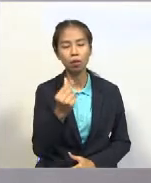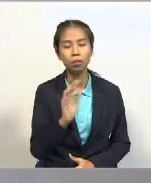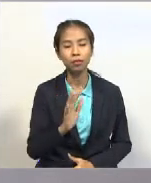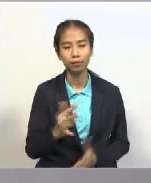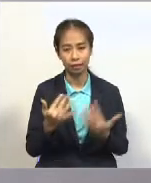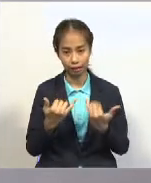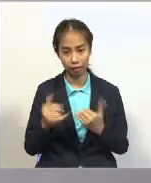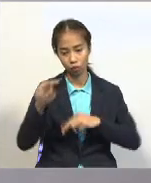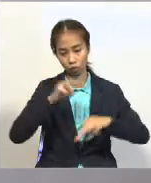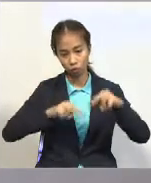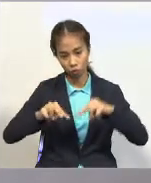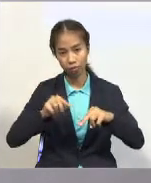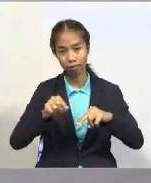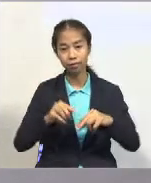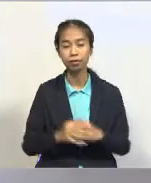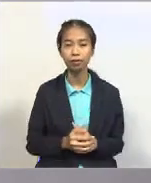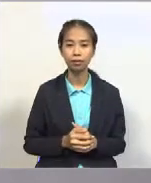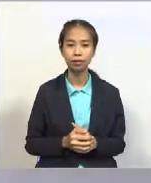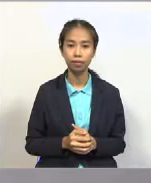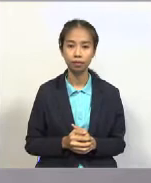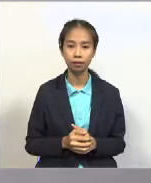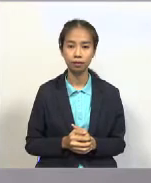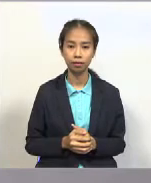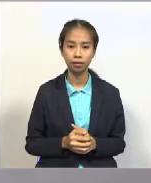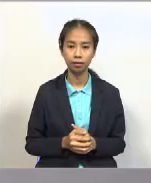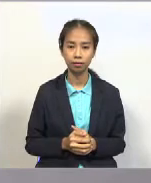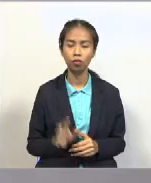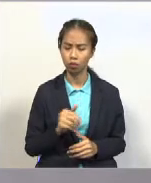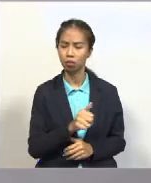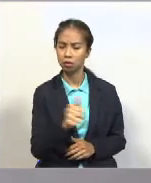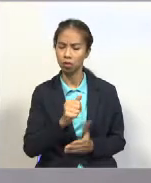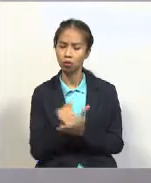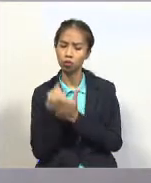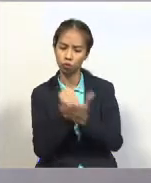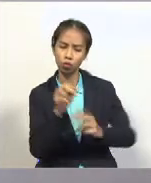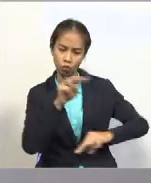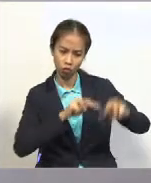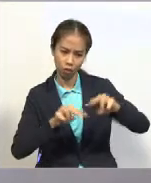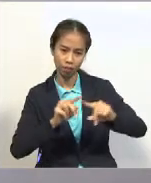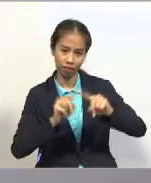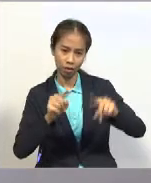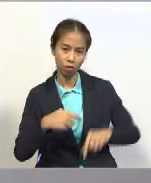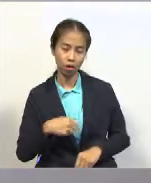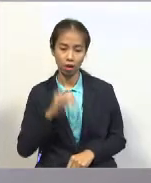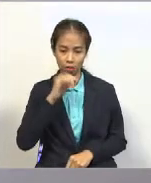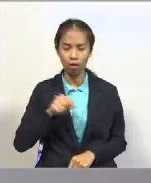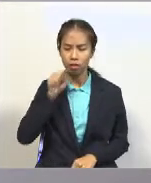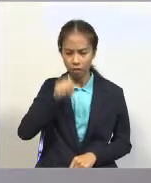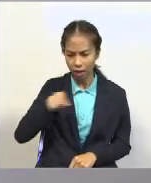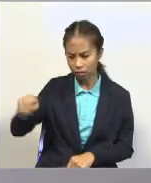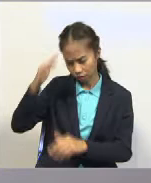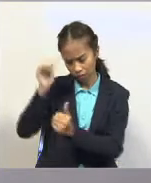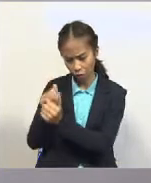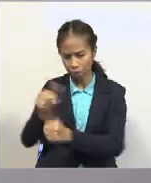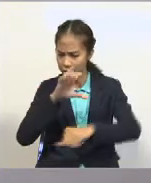การตรวจสอบโครงการดังกล่าวเหล่านั้นมันก็เป็นการดีนะครับไปช่วยการตรวจสอบแต่การที่จะไปชี้ให้ใครไปจับกลุ่มใครตอนนี้มันไม่ใช่ขั้นตอนมั้